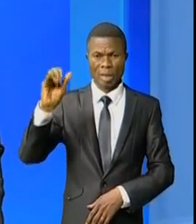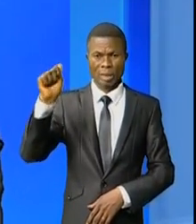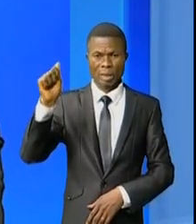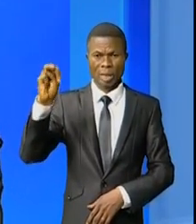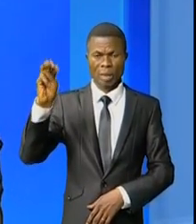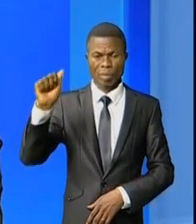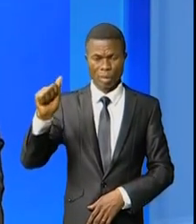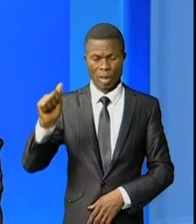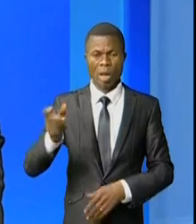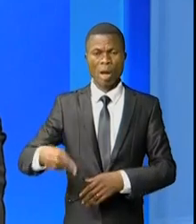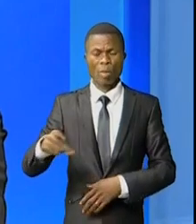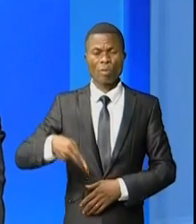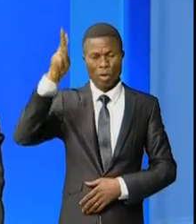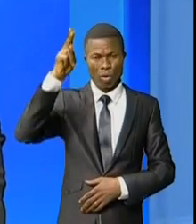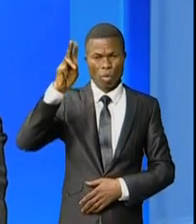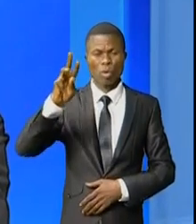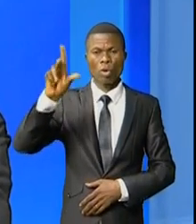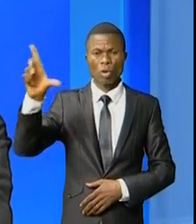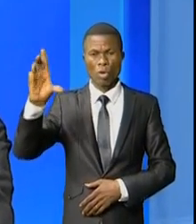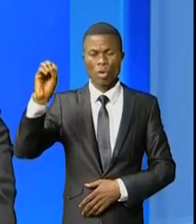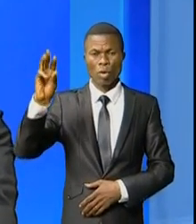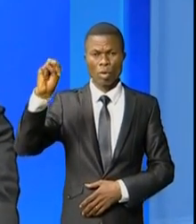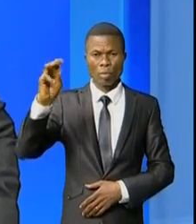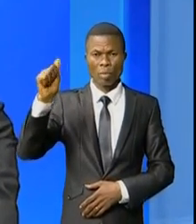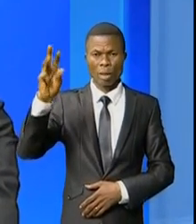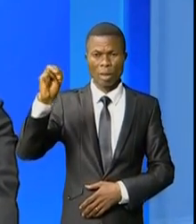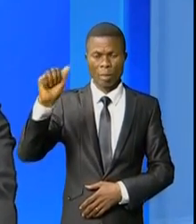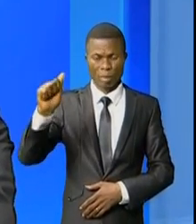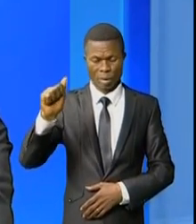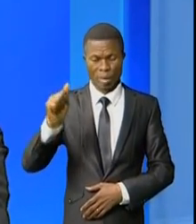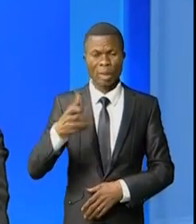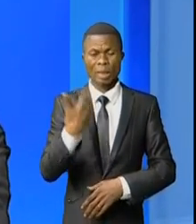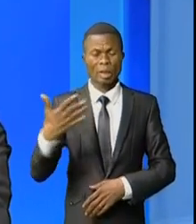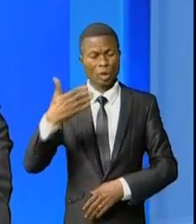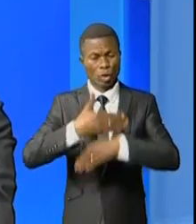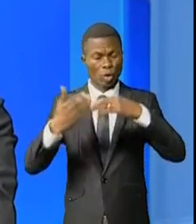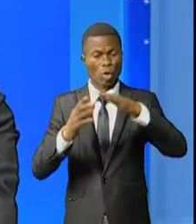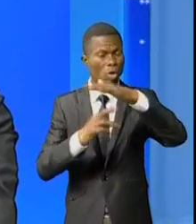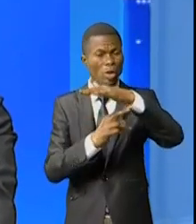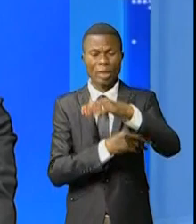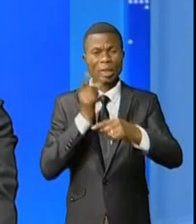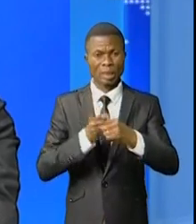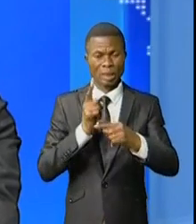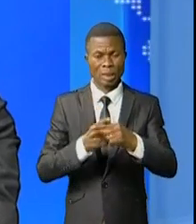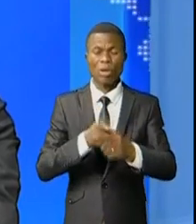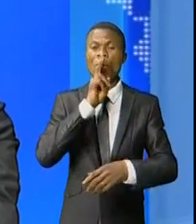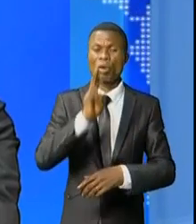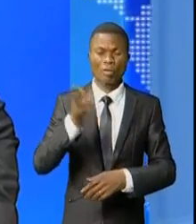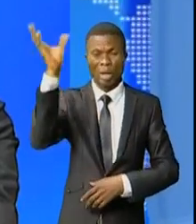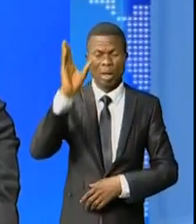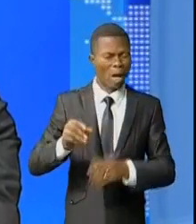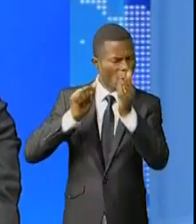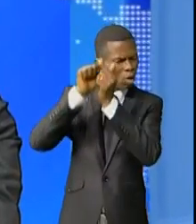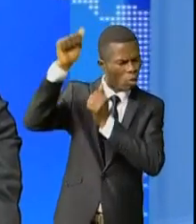Haut-Lomami. Le pont de fortune jeté sur cette rivière n'est pas confortable. Réalité du Congo profond, la